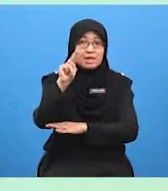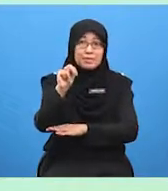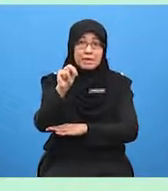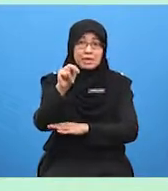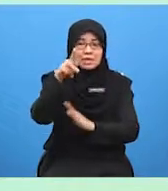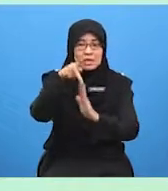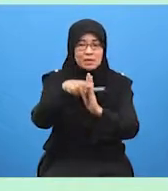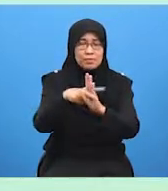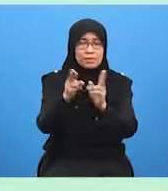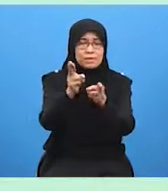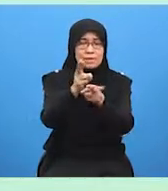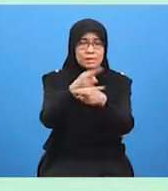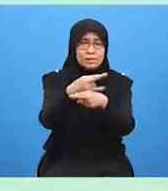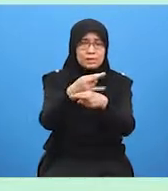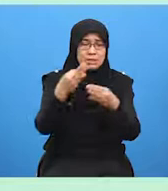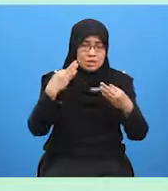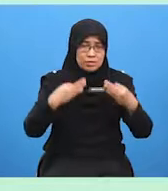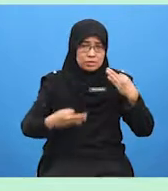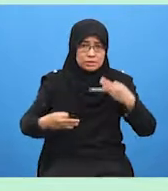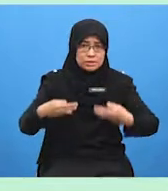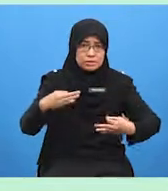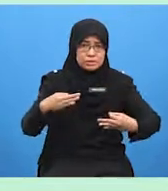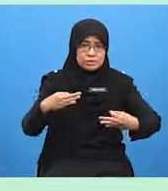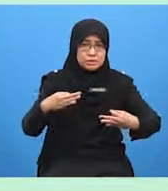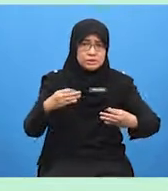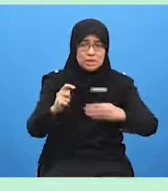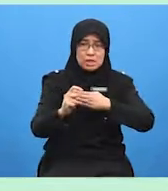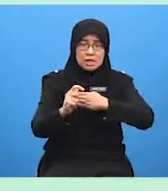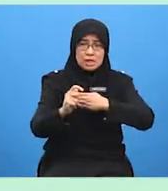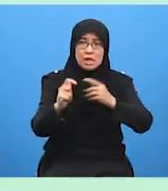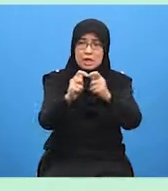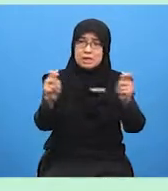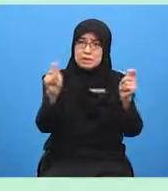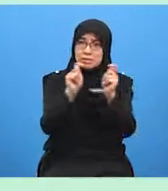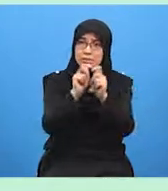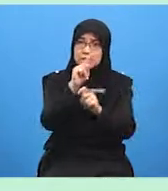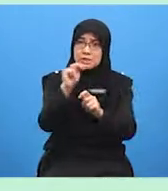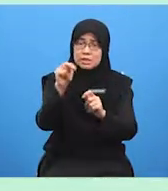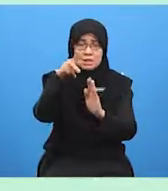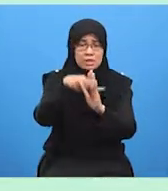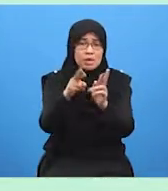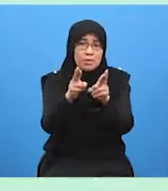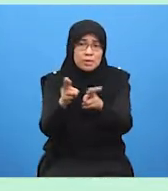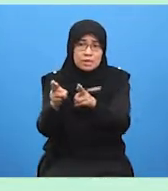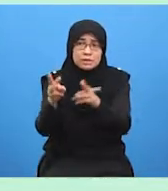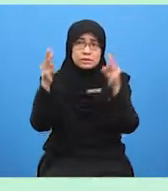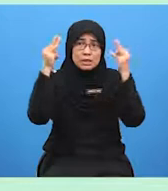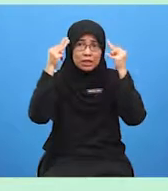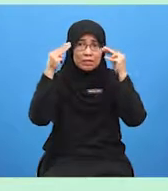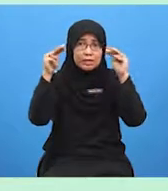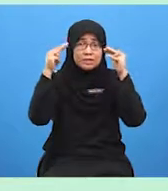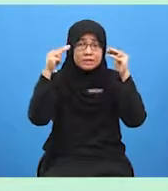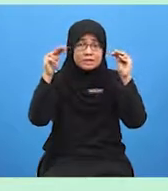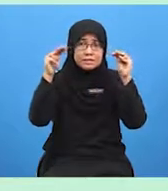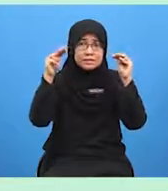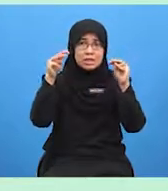fesyen terkenal tempatan, pereka dalaman dan perancang majlis. Beliau juga merupakan pereka